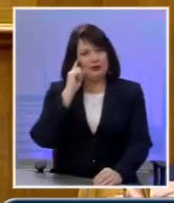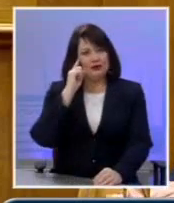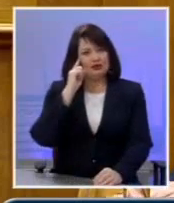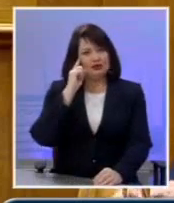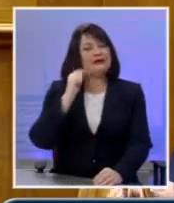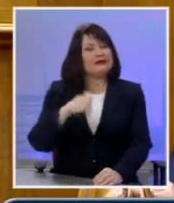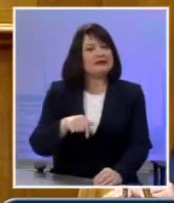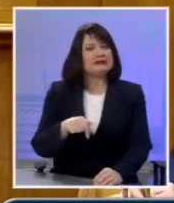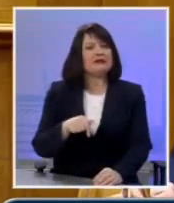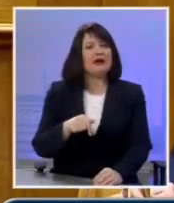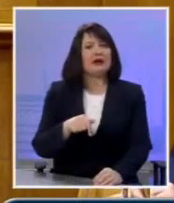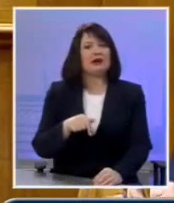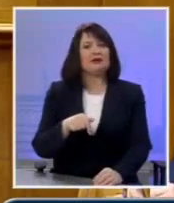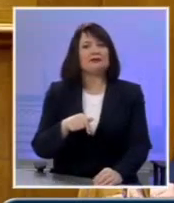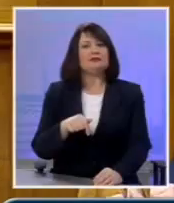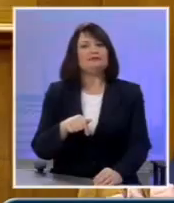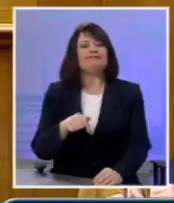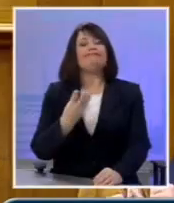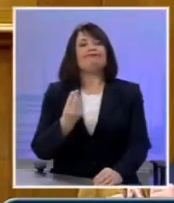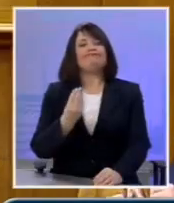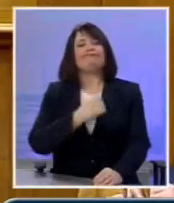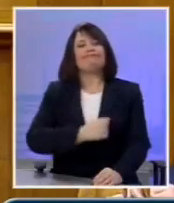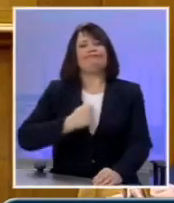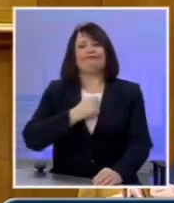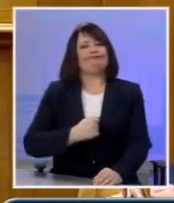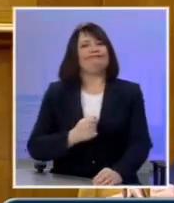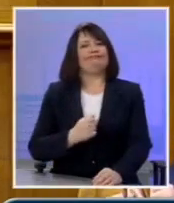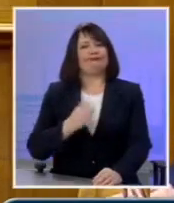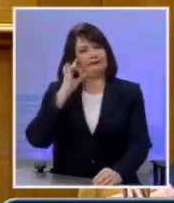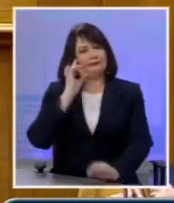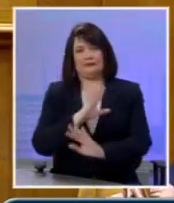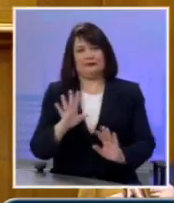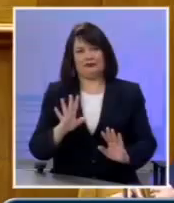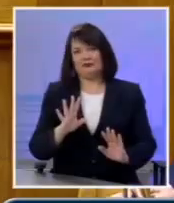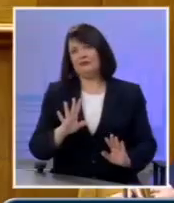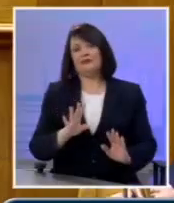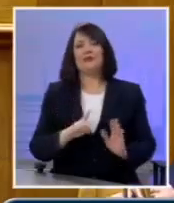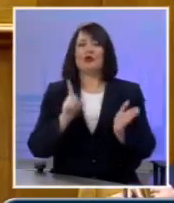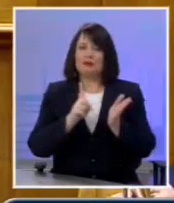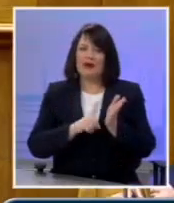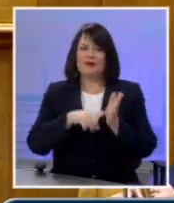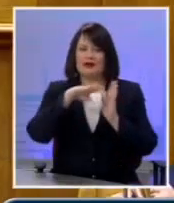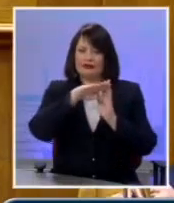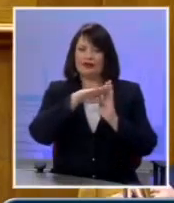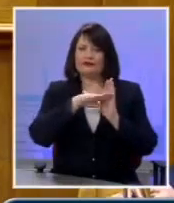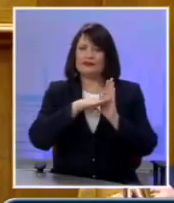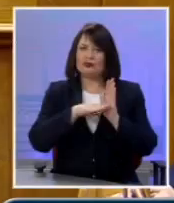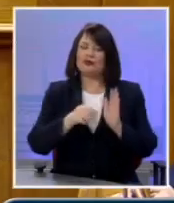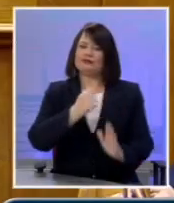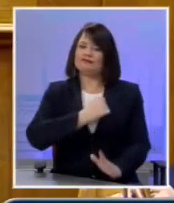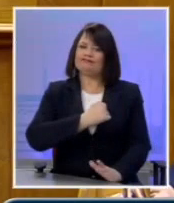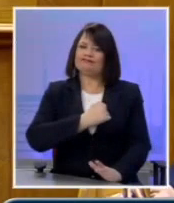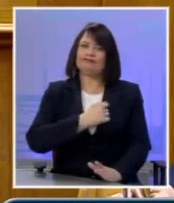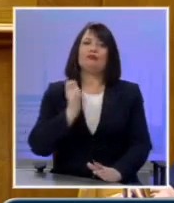ότι και σήμερα πολλοί δυστυχώς δεν συμμερίζονται τις αυτονόητες αρχές που καθοδηγούν την πολιτική